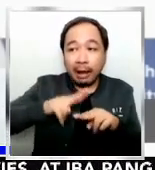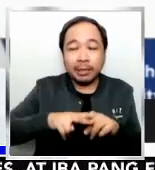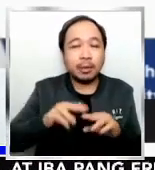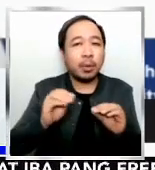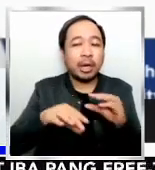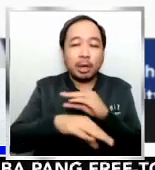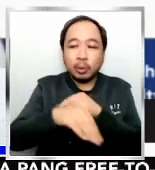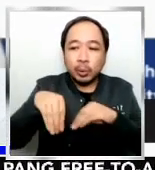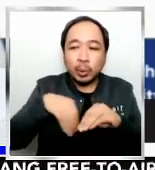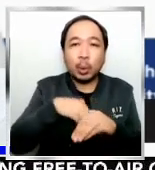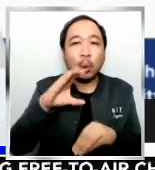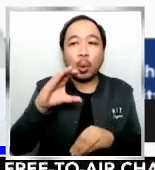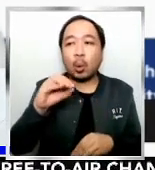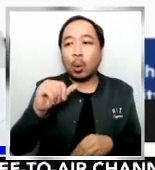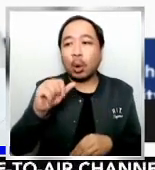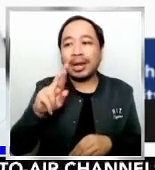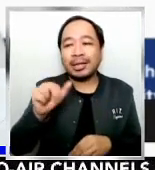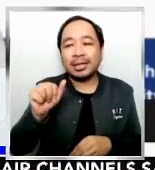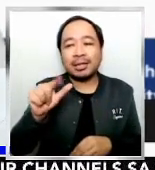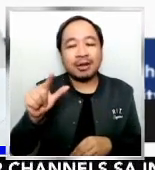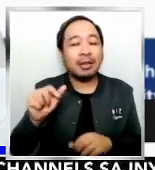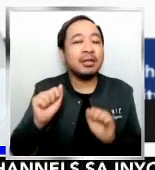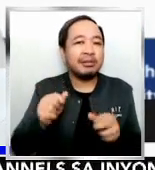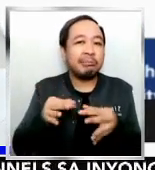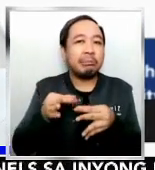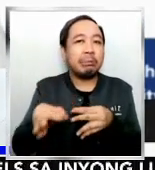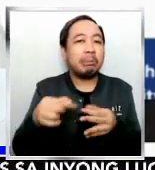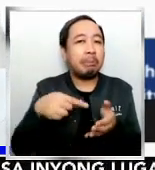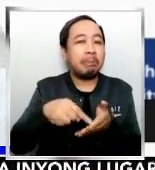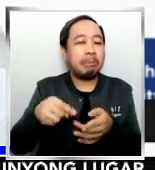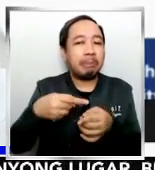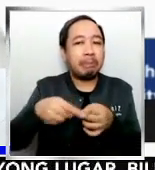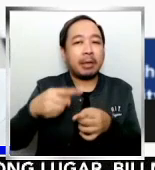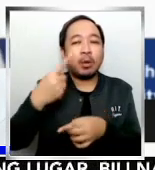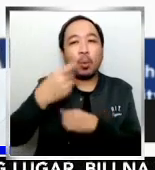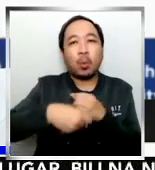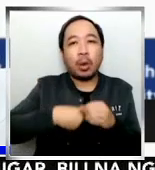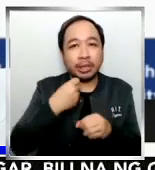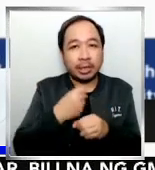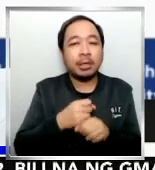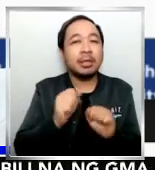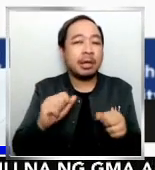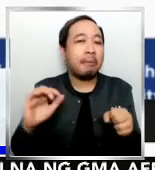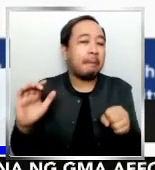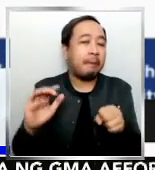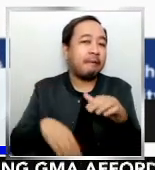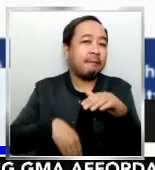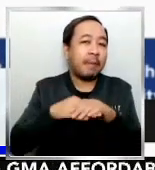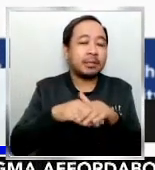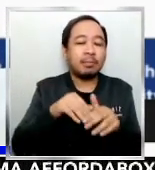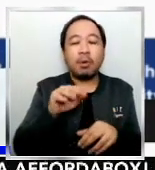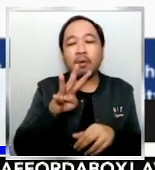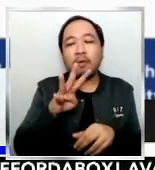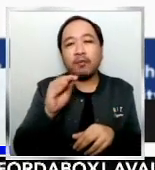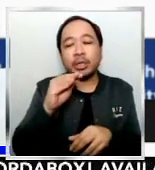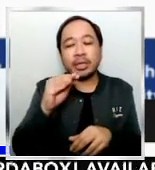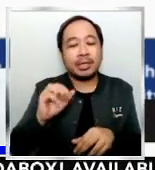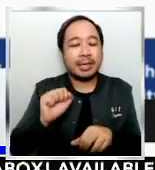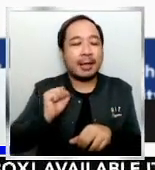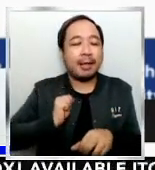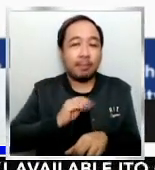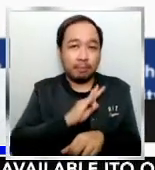months. Maximum 40 employees per company ang pwedeng pahiramin. Kasi for every employee, may budget of